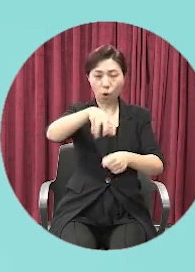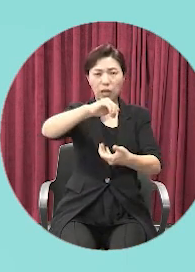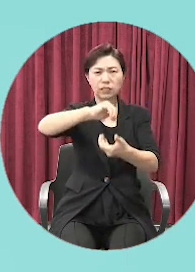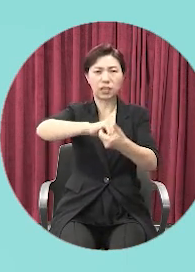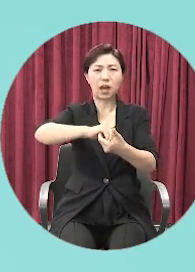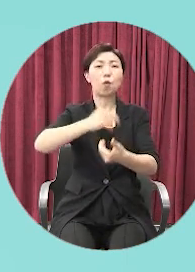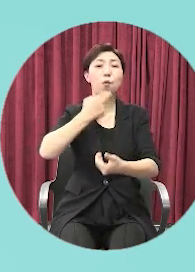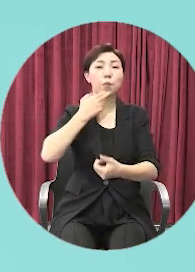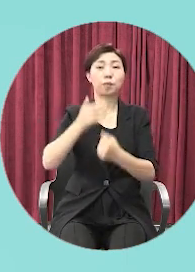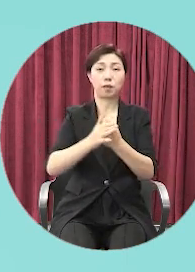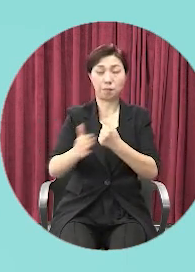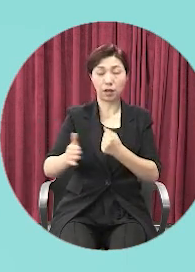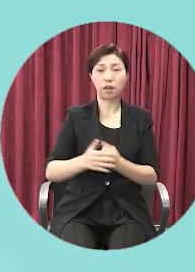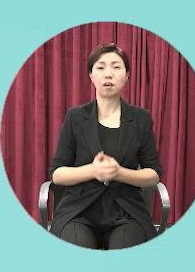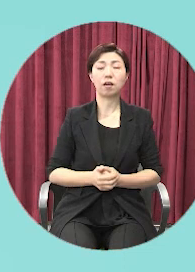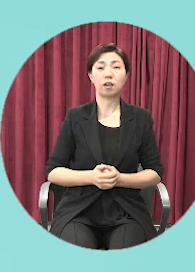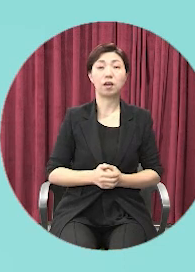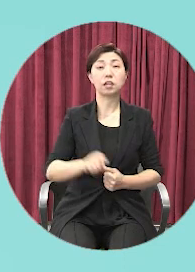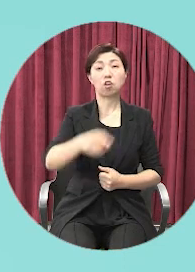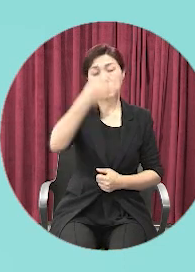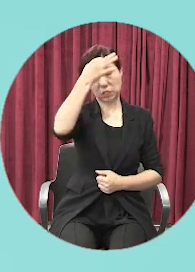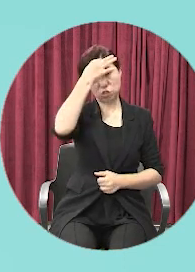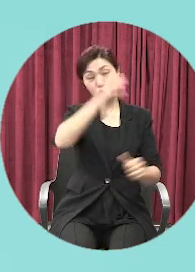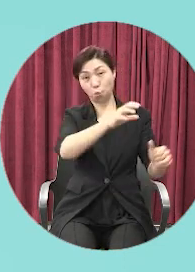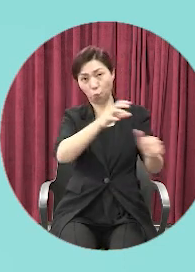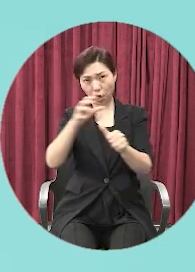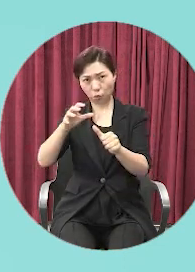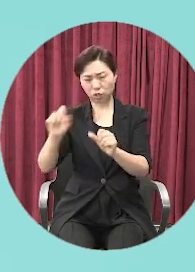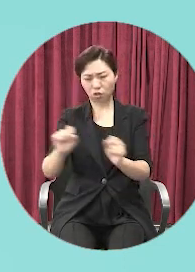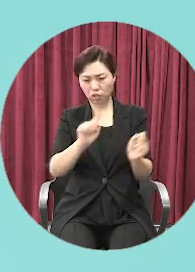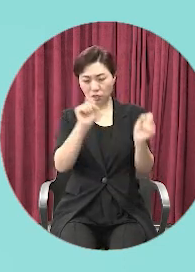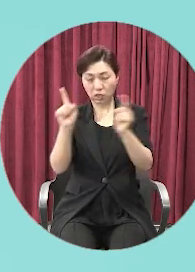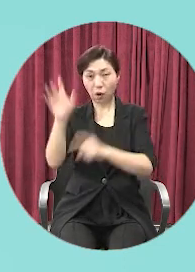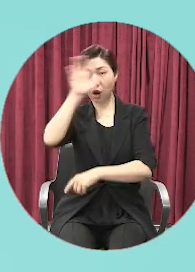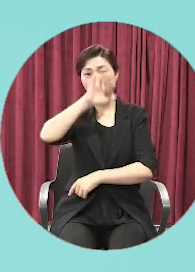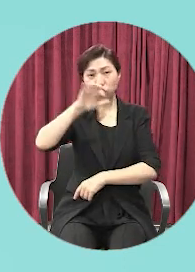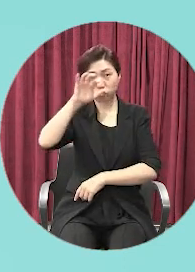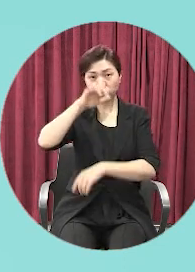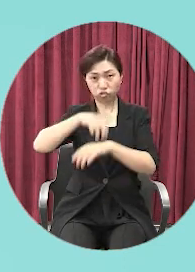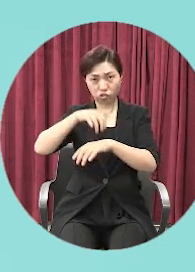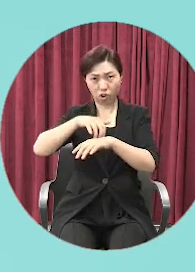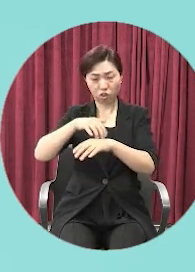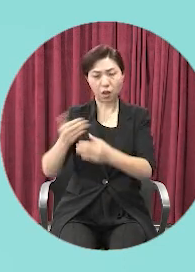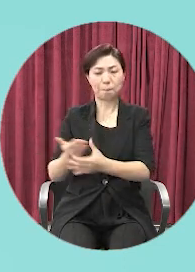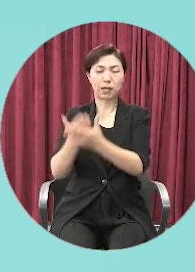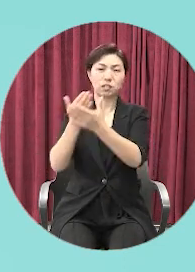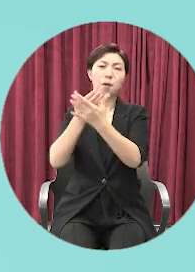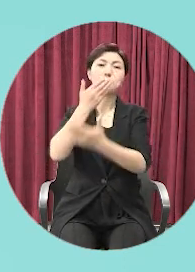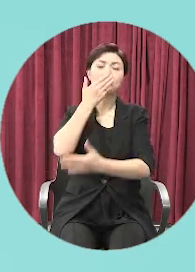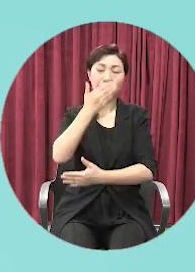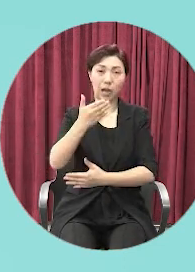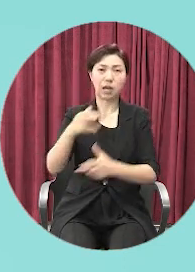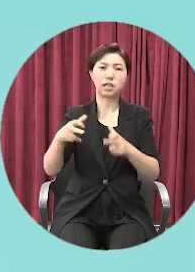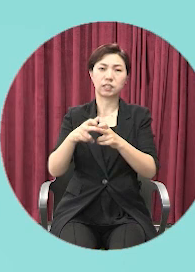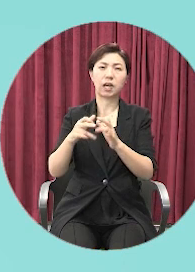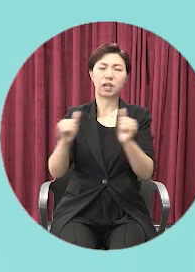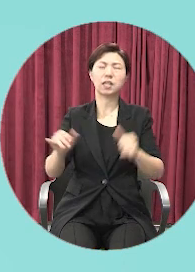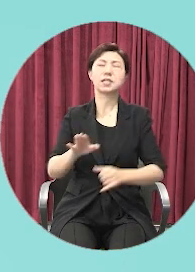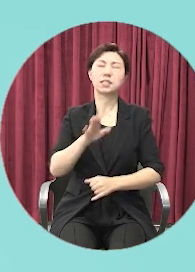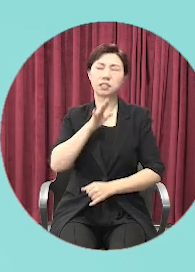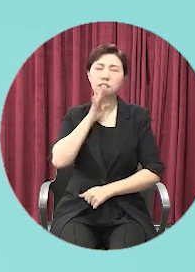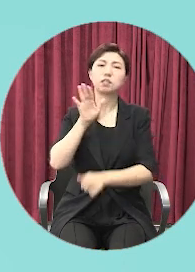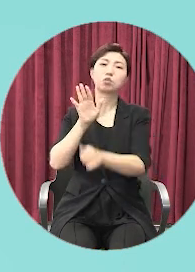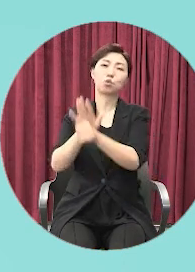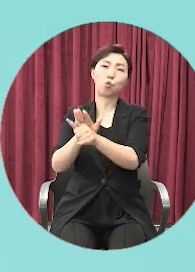기술을 통해서 이 재활을 향상하는 장애인들에게 직접 도움을 주는 그런 형태로